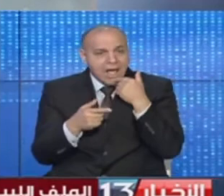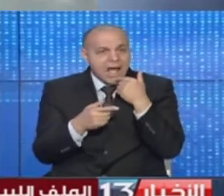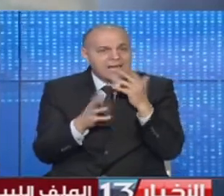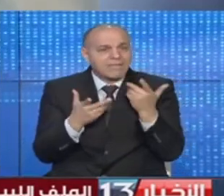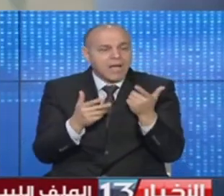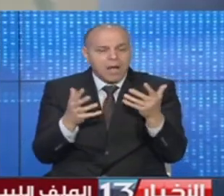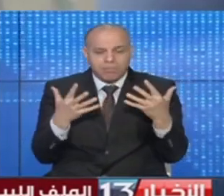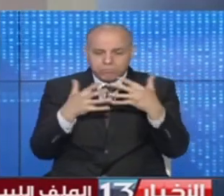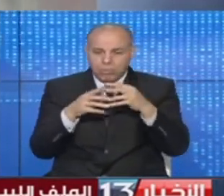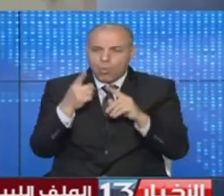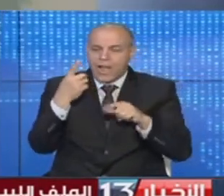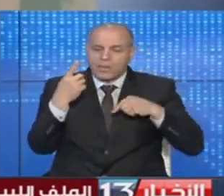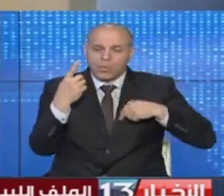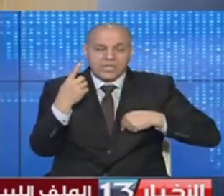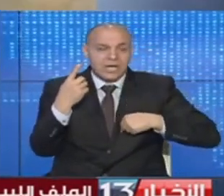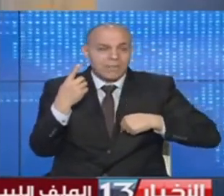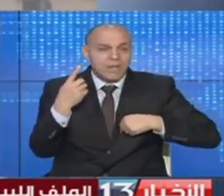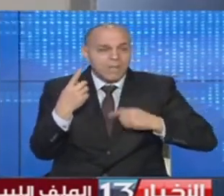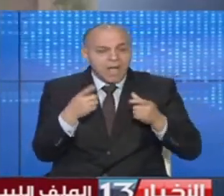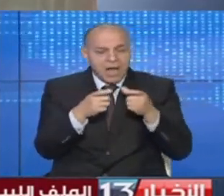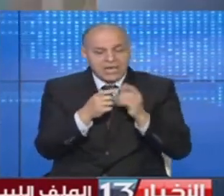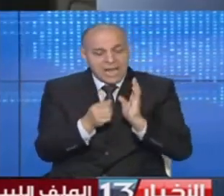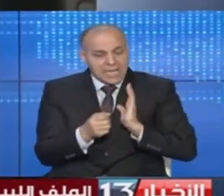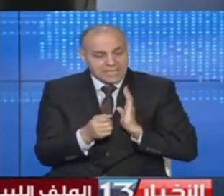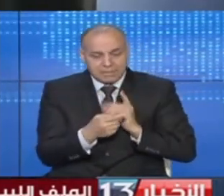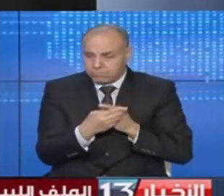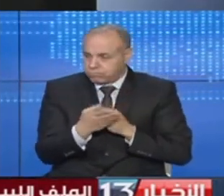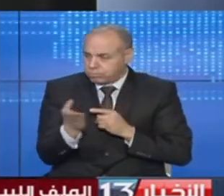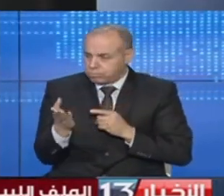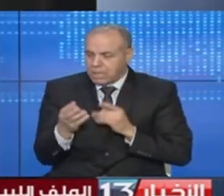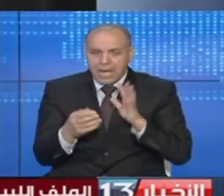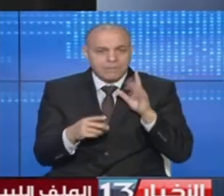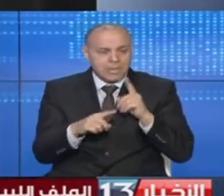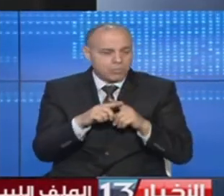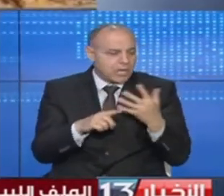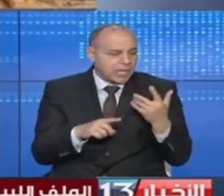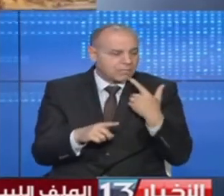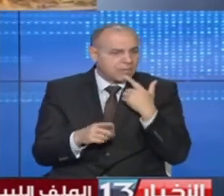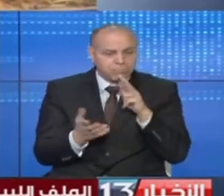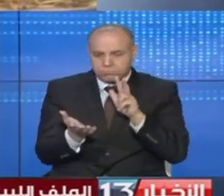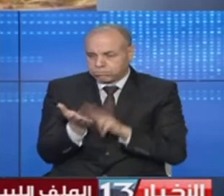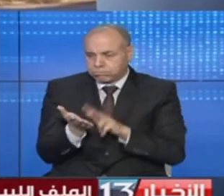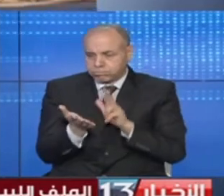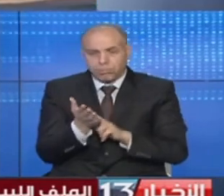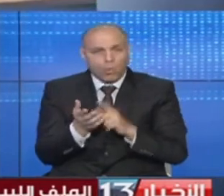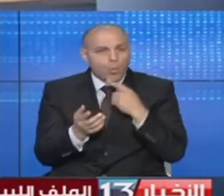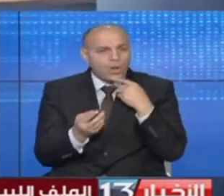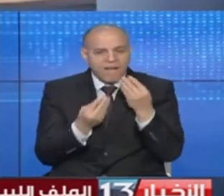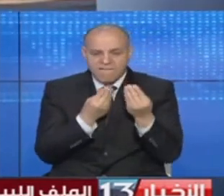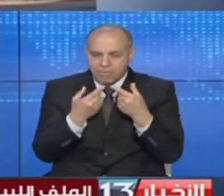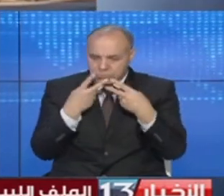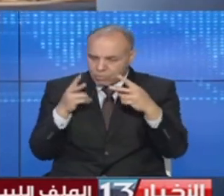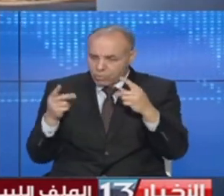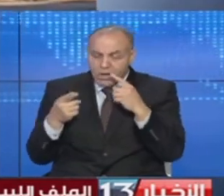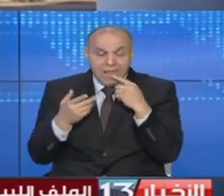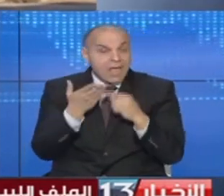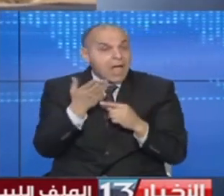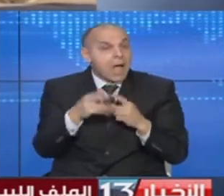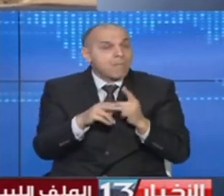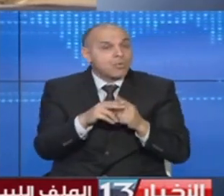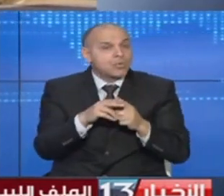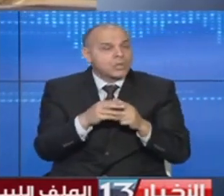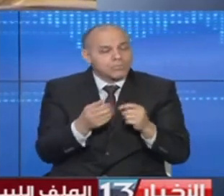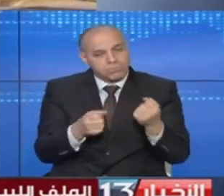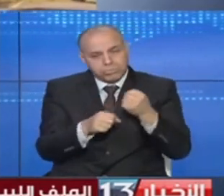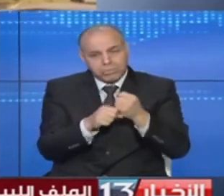سلطة موحدة تفتح الطريق أمام اللجنة العسكرية 5+5 لتطبيق وتنفيذ تفاهماتها وكذلك في